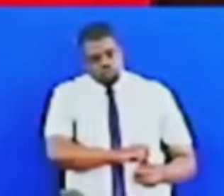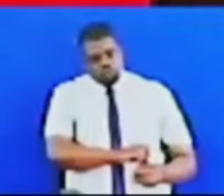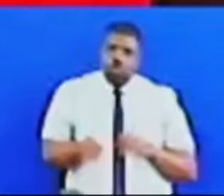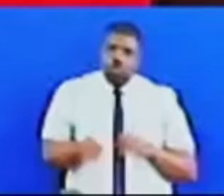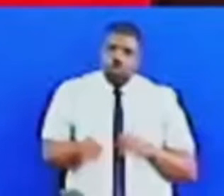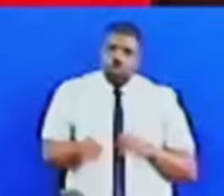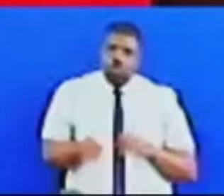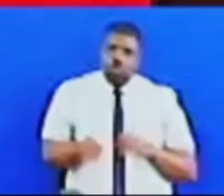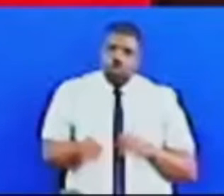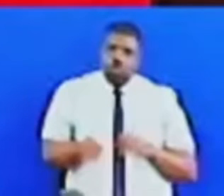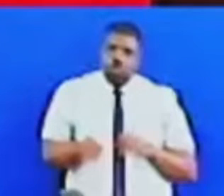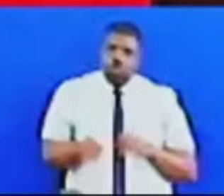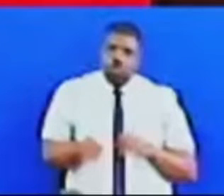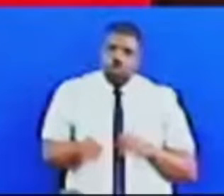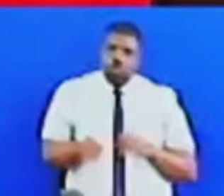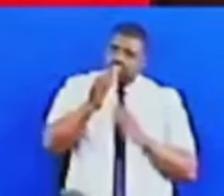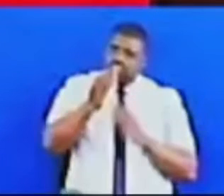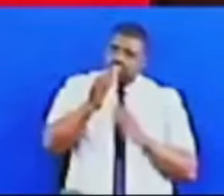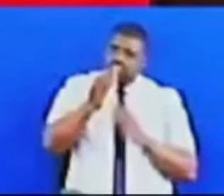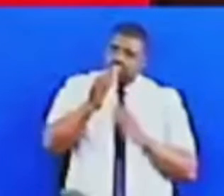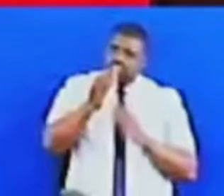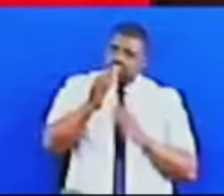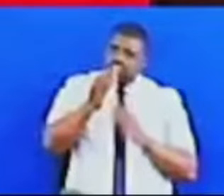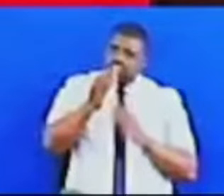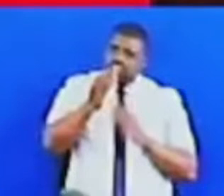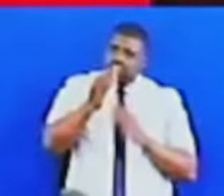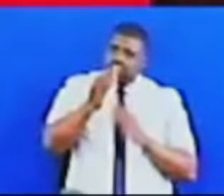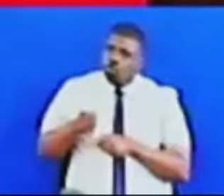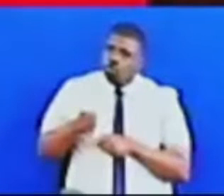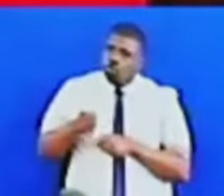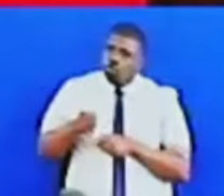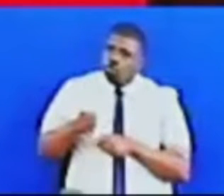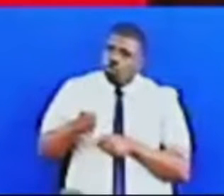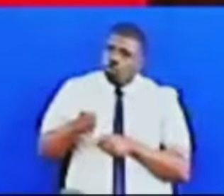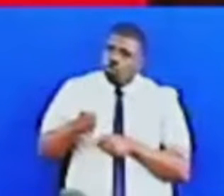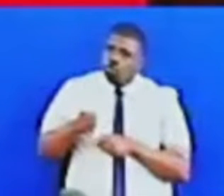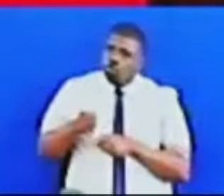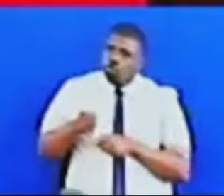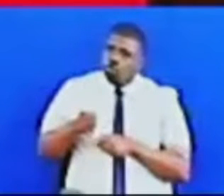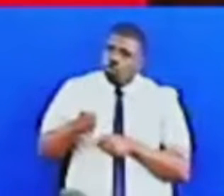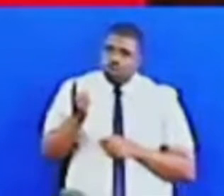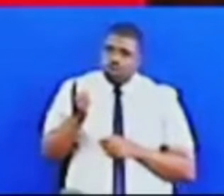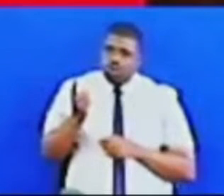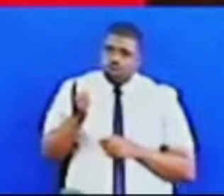Burundi, sijui wahamie wapi. Lakini kuna watu wako huko wanapiga hizi hela, hata shughuliki nao wala tuwajibu haya majibu ya namna